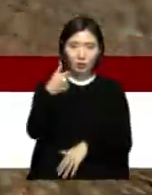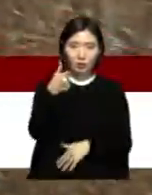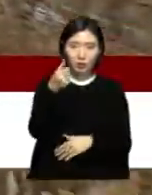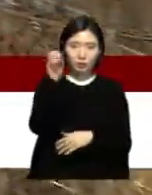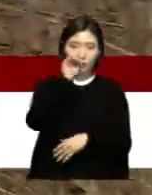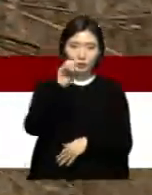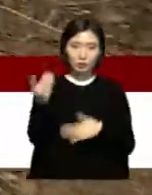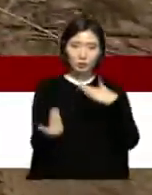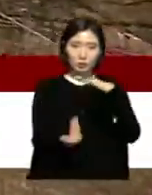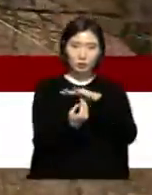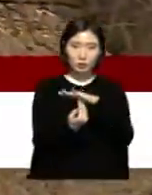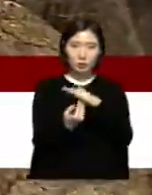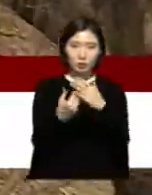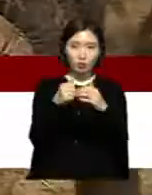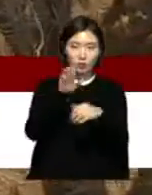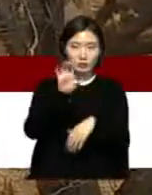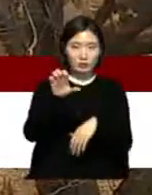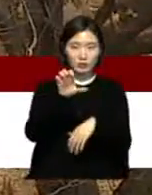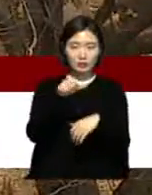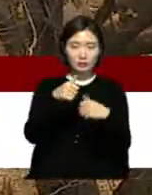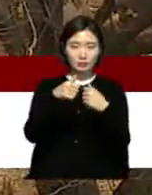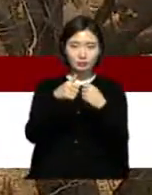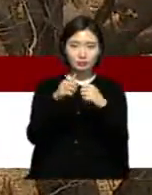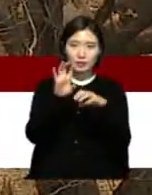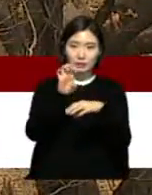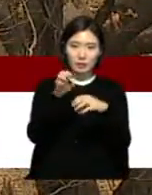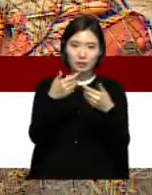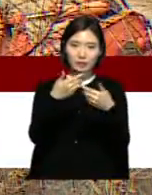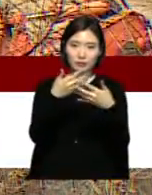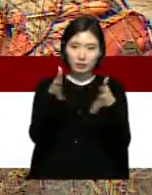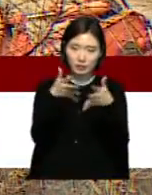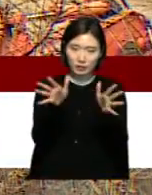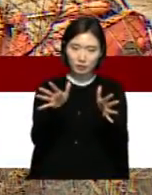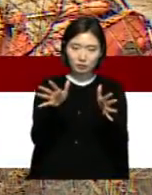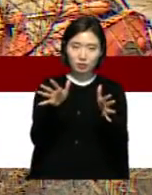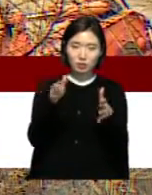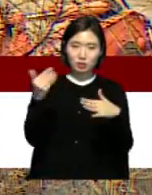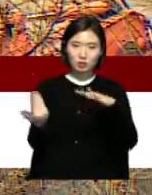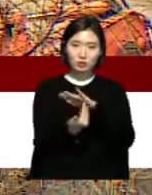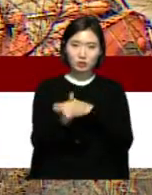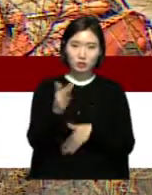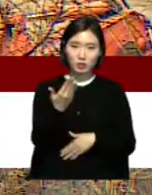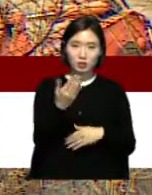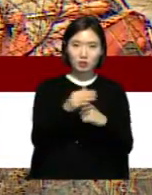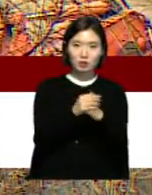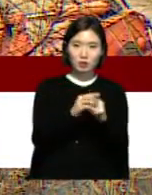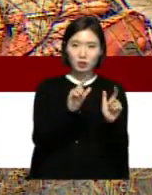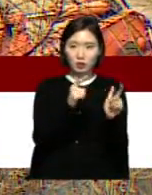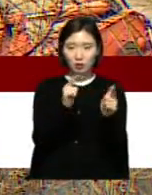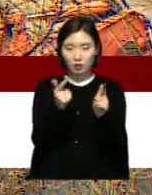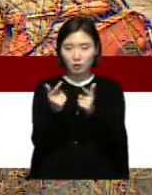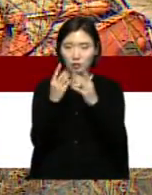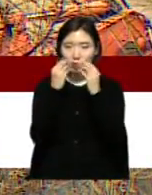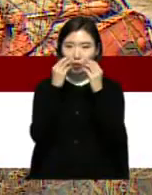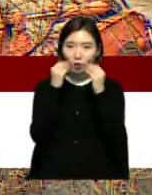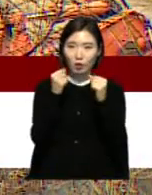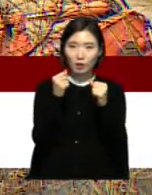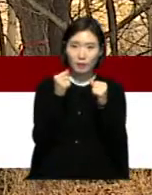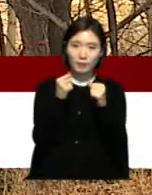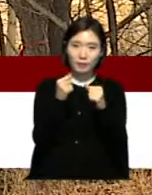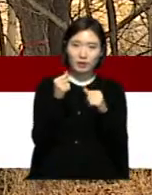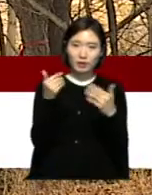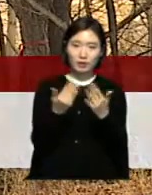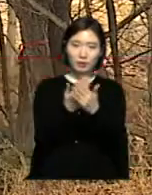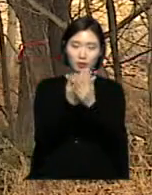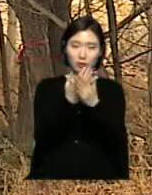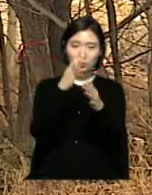최고 높이 사 10층이하 의 토지이용 계획이 수립 됐습니다 주거와 상업 문화 등 복합 곰 1 개발을 통한